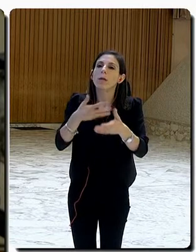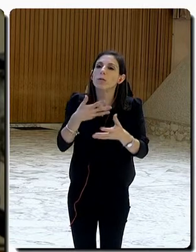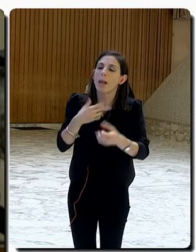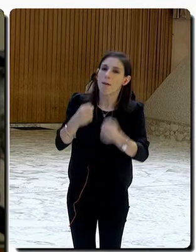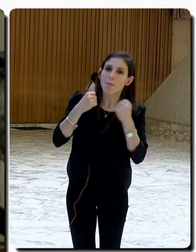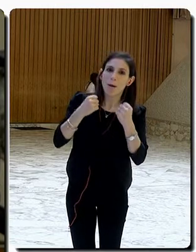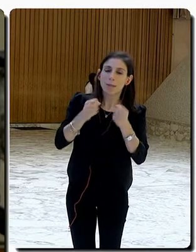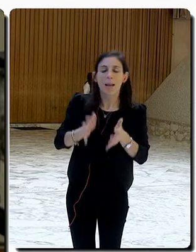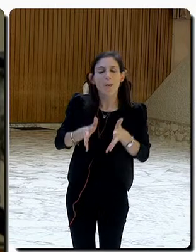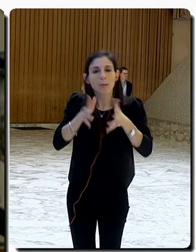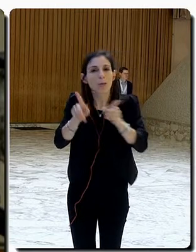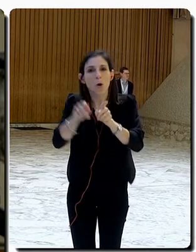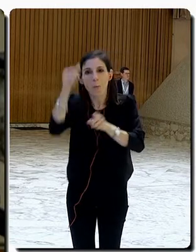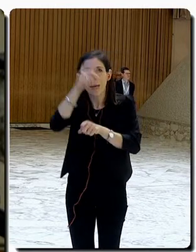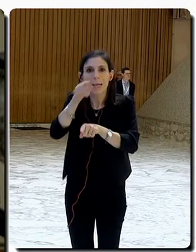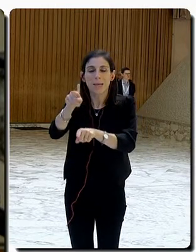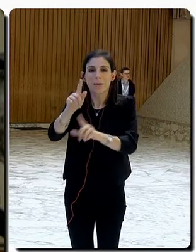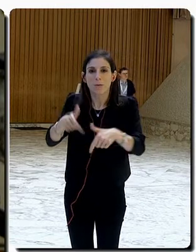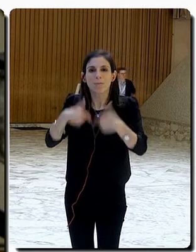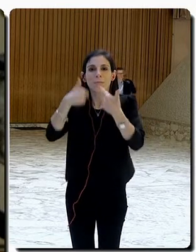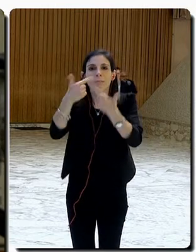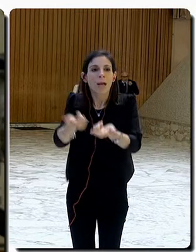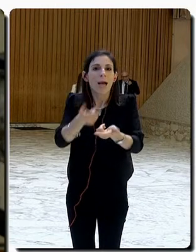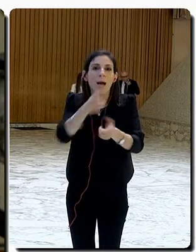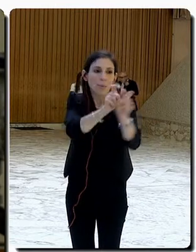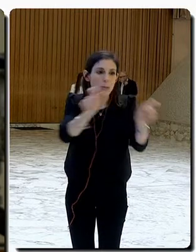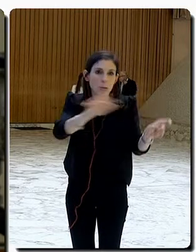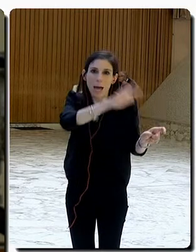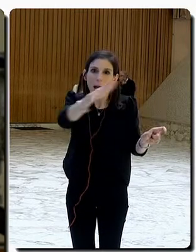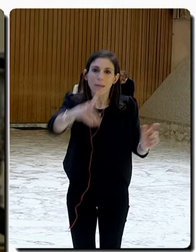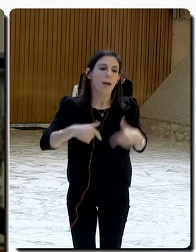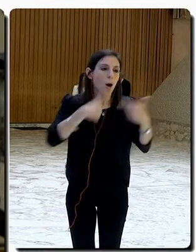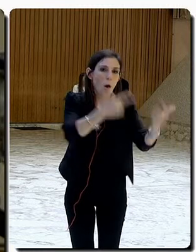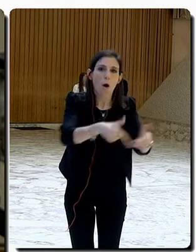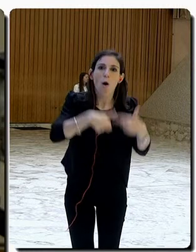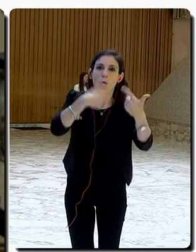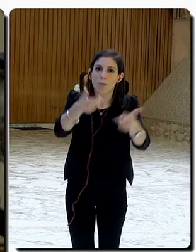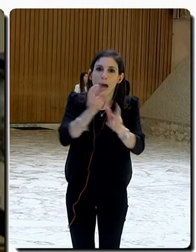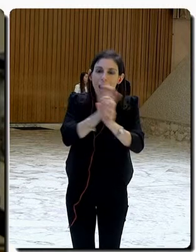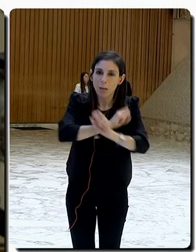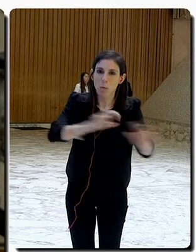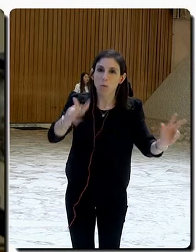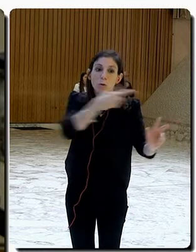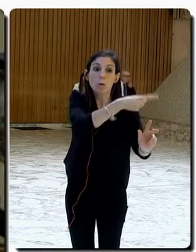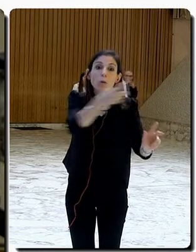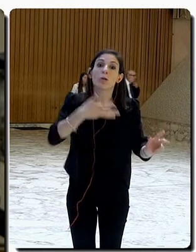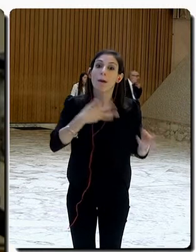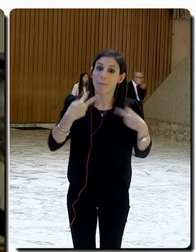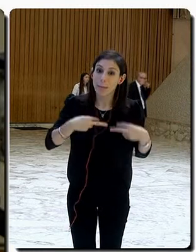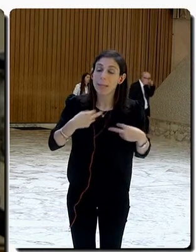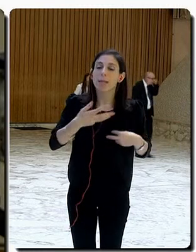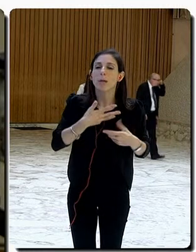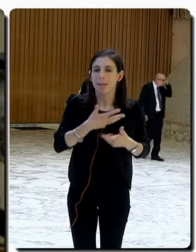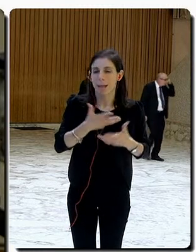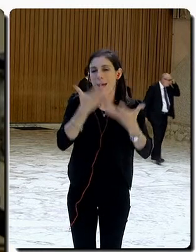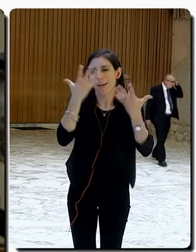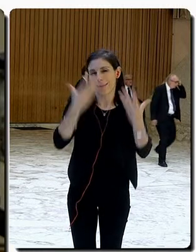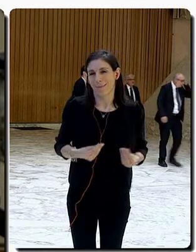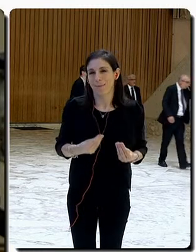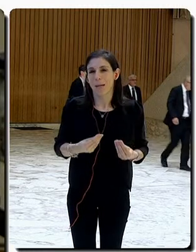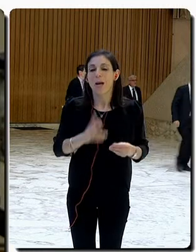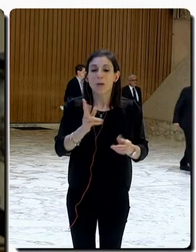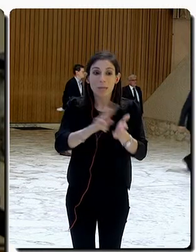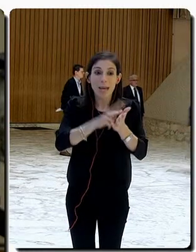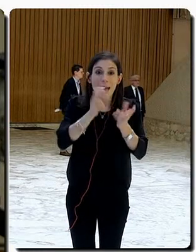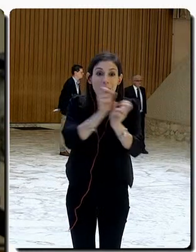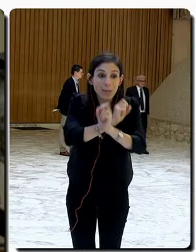qu'il l'ait surabondante. Jean 10:10. Ainsi, en évangélisant et en invitant d'autres familles,